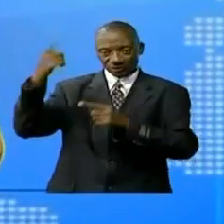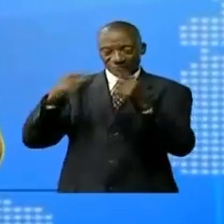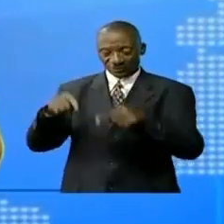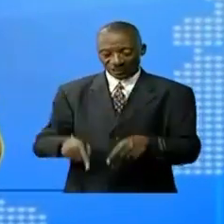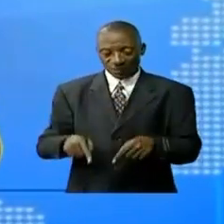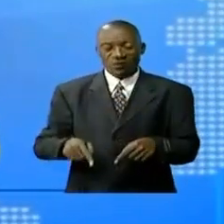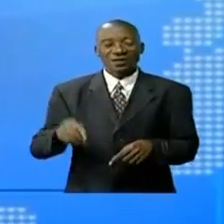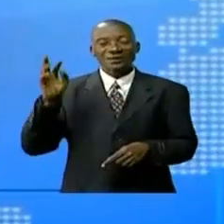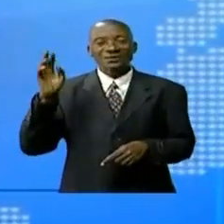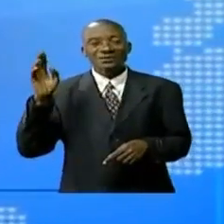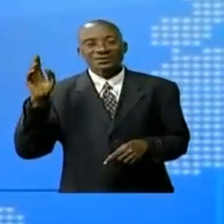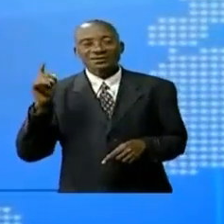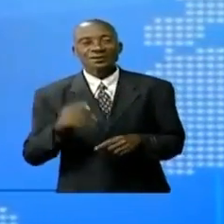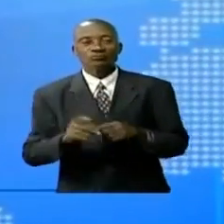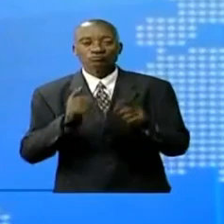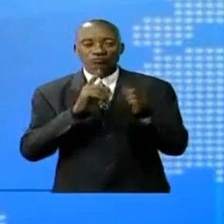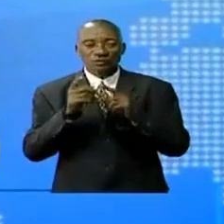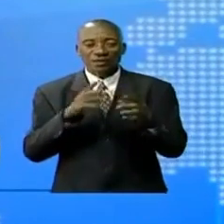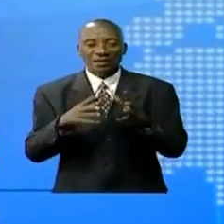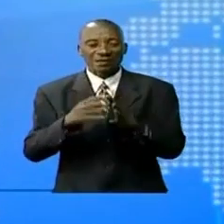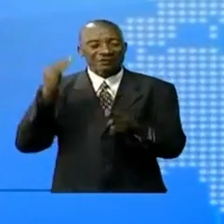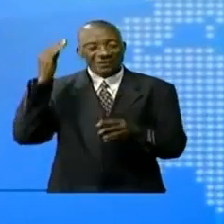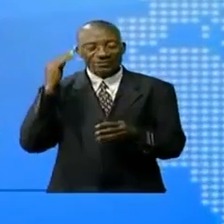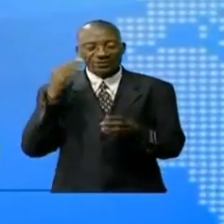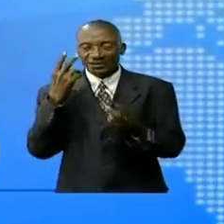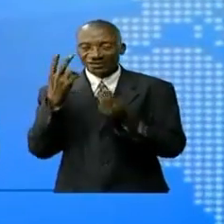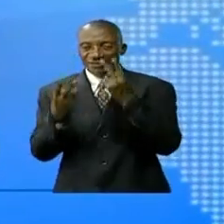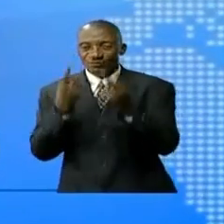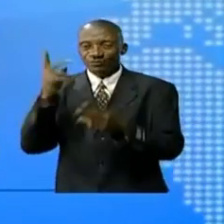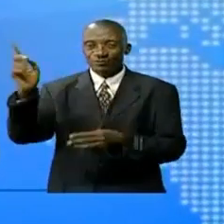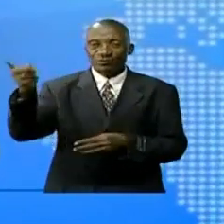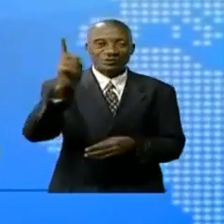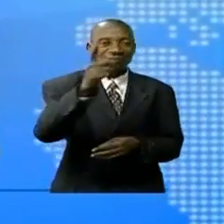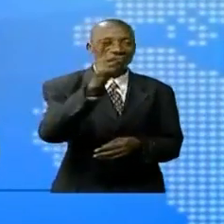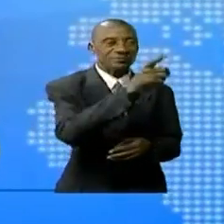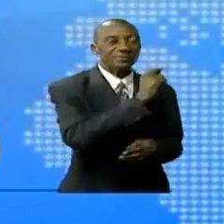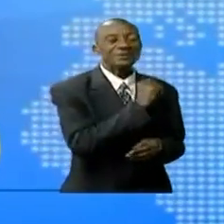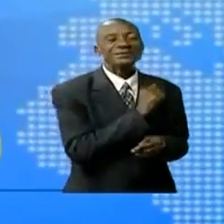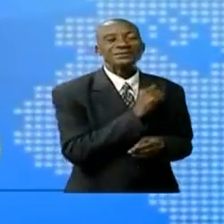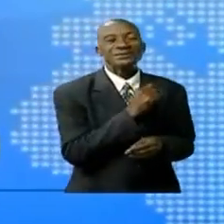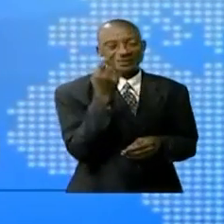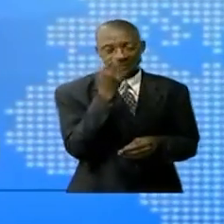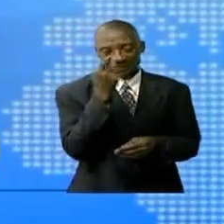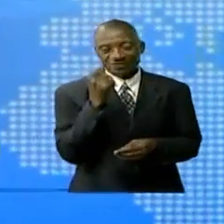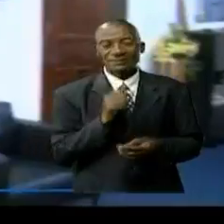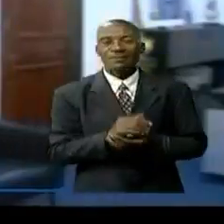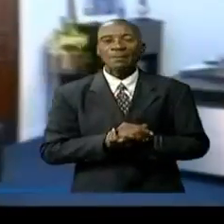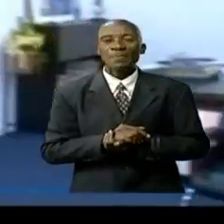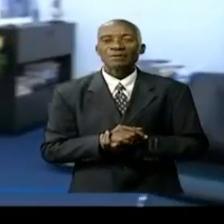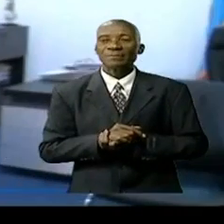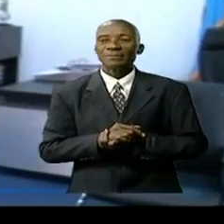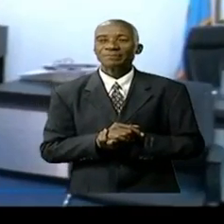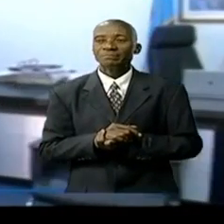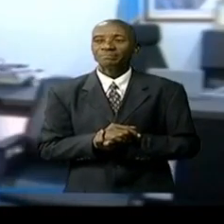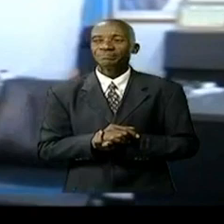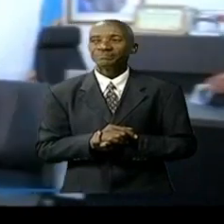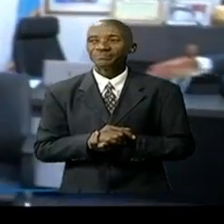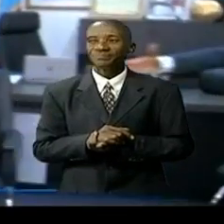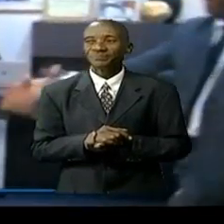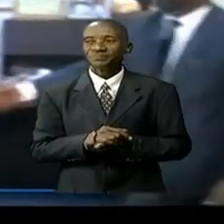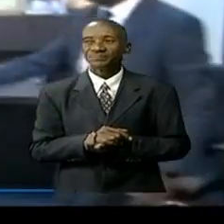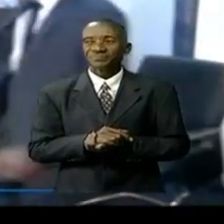à ce sujet avec le ministre du Tourisme, Modiron Simba. Bobo Samba a signé ce reportage. La délégation